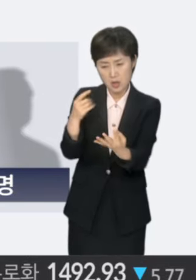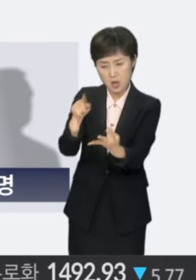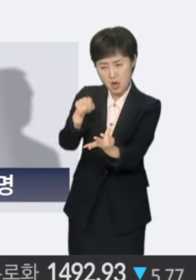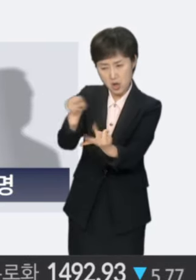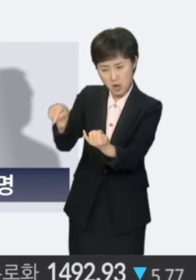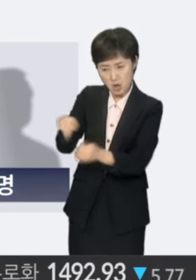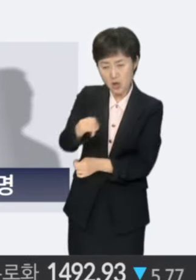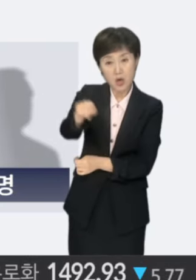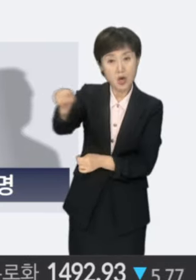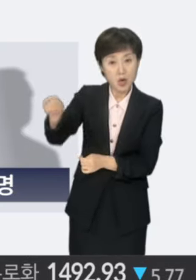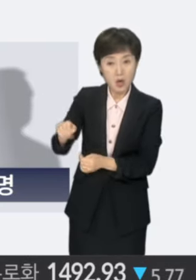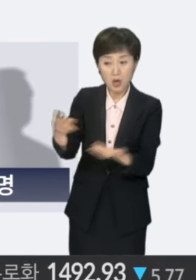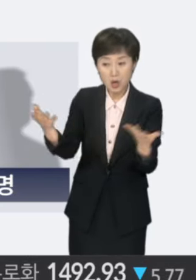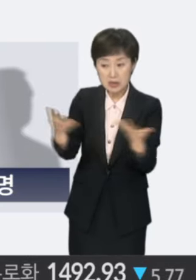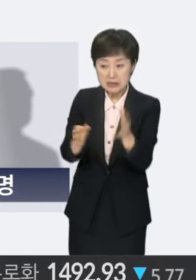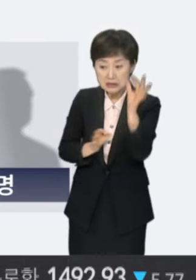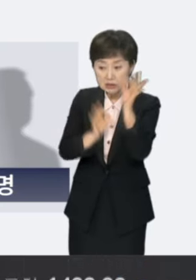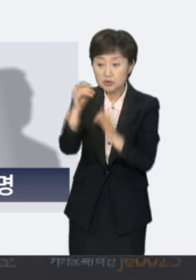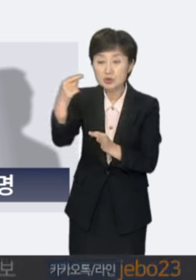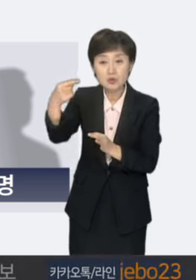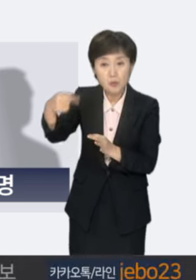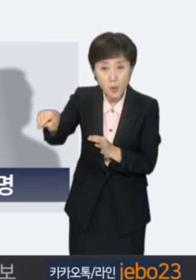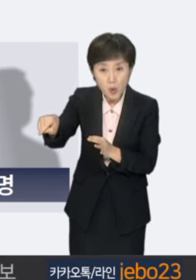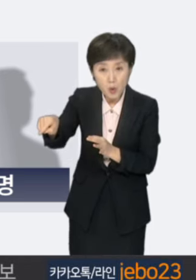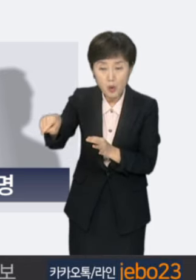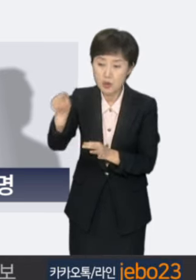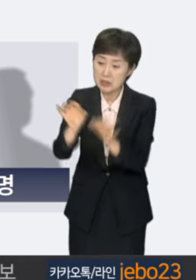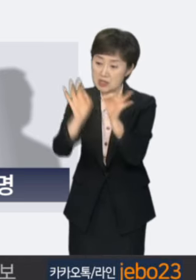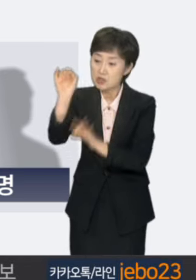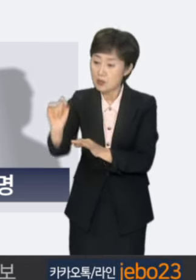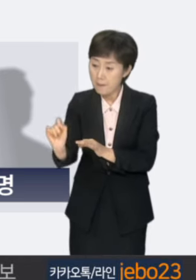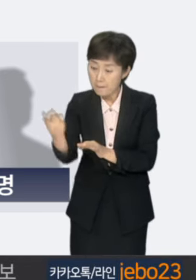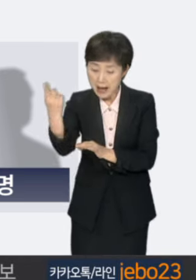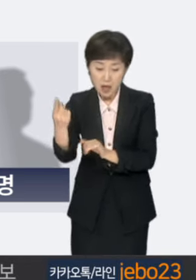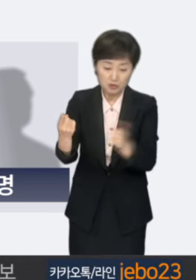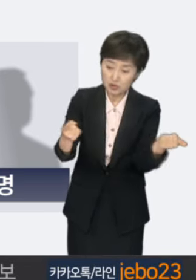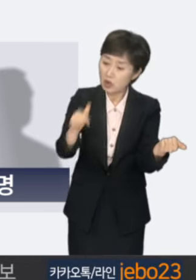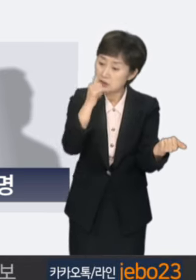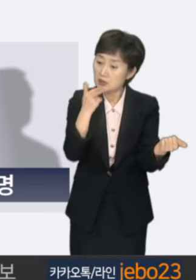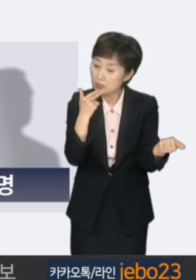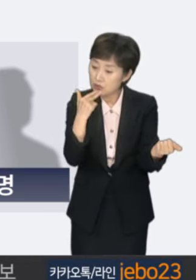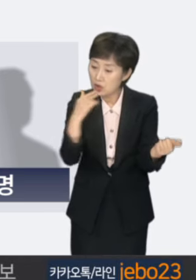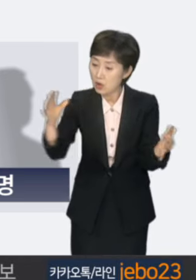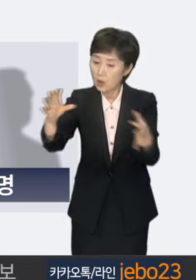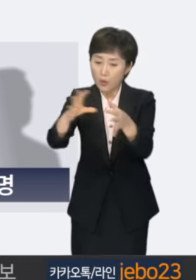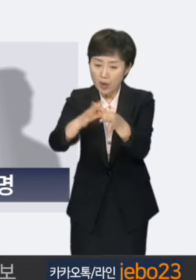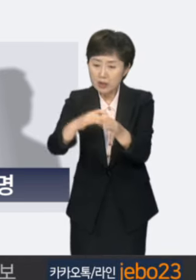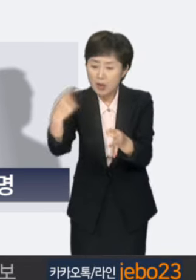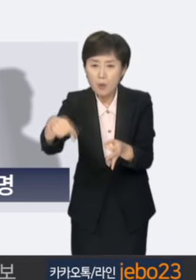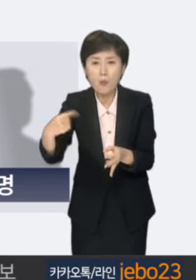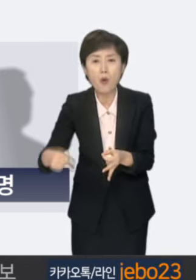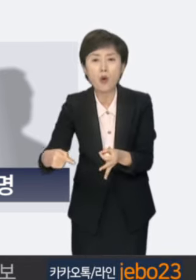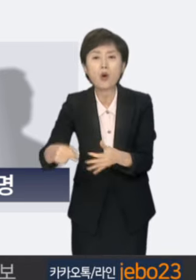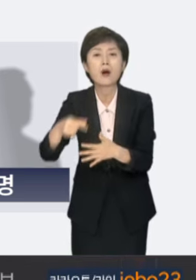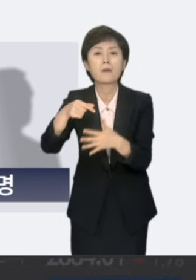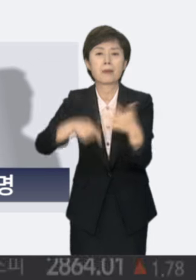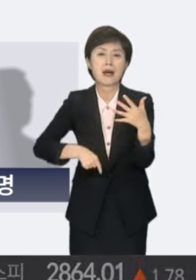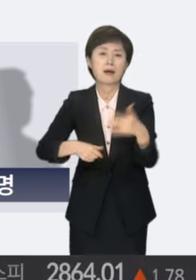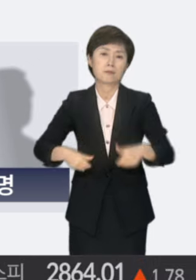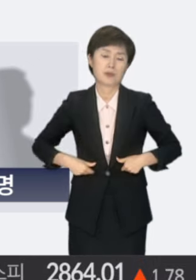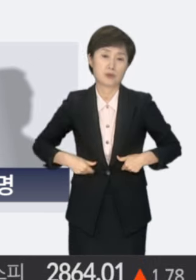피의자들이 어떤 업무상 과실이 있었고 결과적으로 이 사망과 어떻게 연결될 수 있는지 그리고 이 지금 문제가 되고 있는 임성근